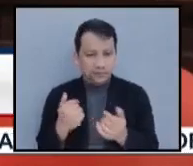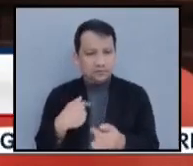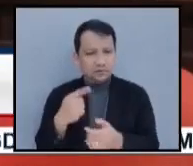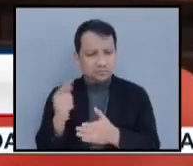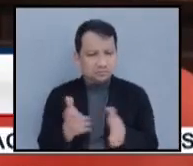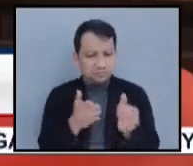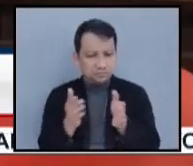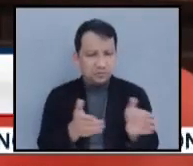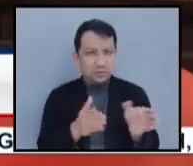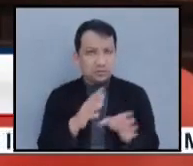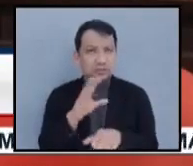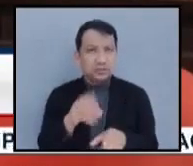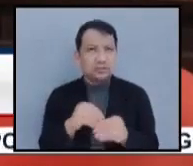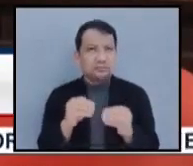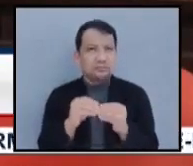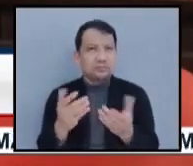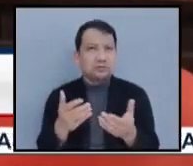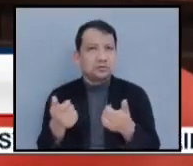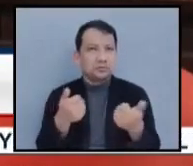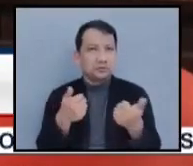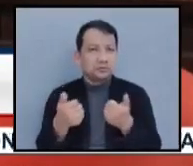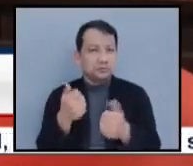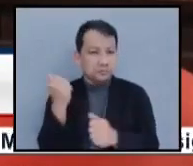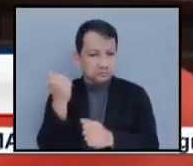Wow. And hopefully,